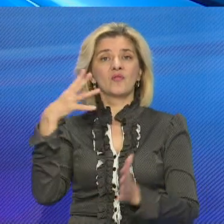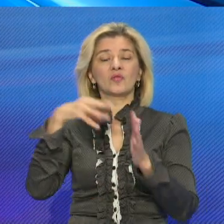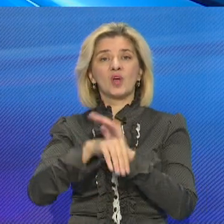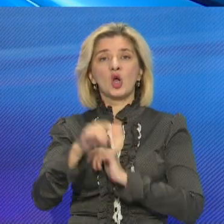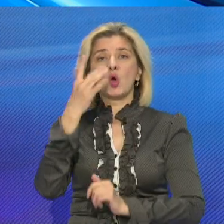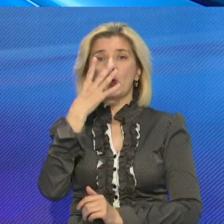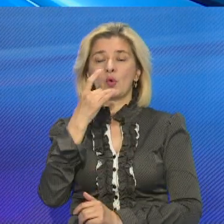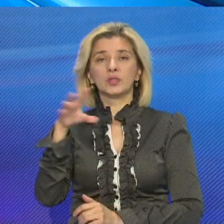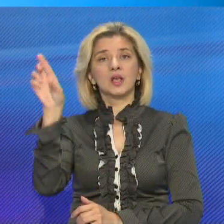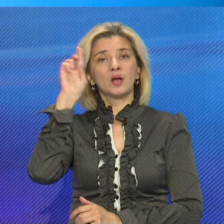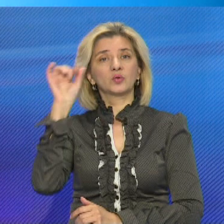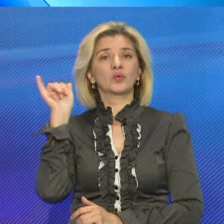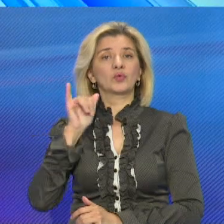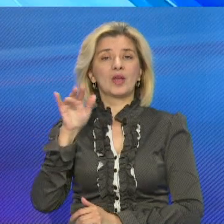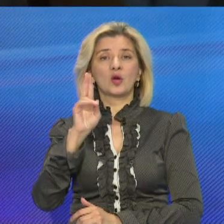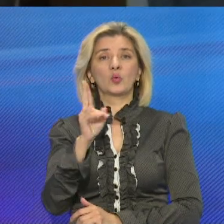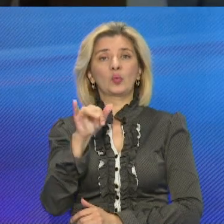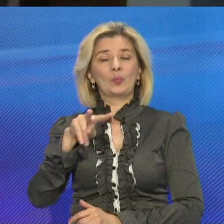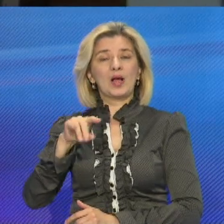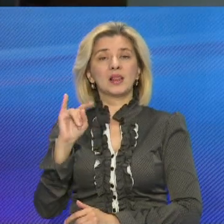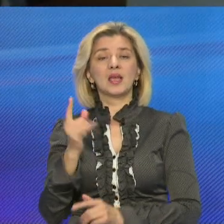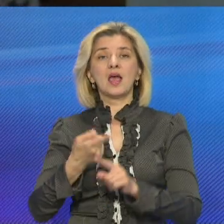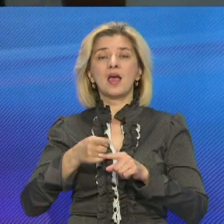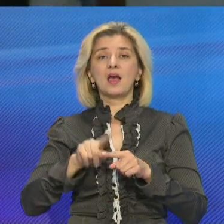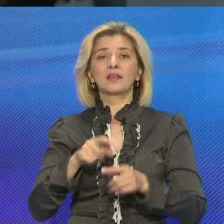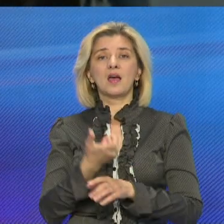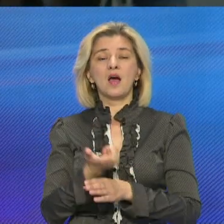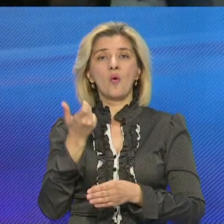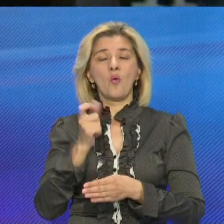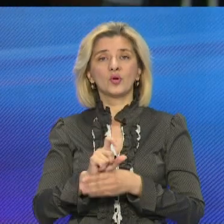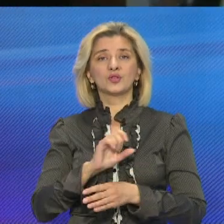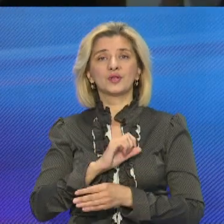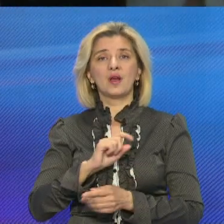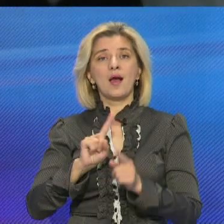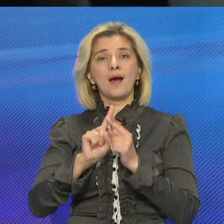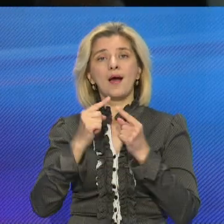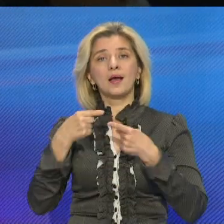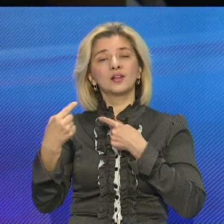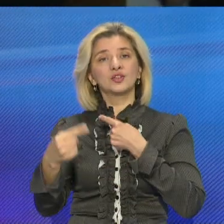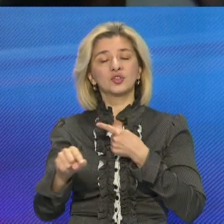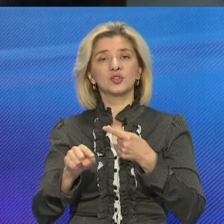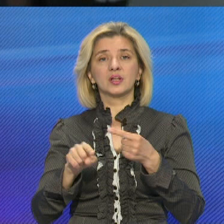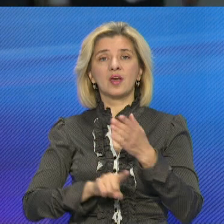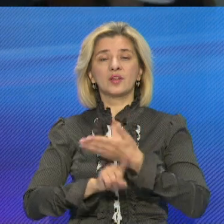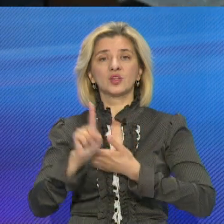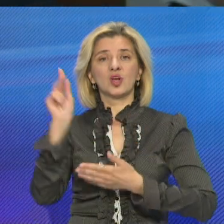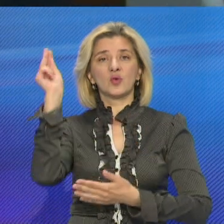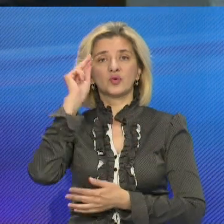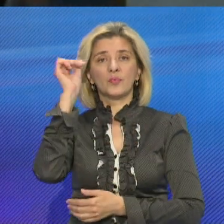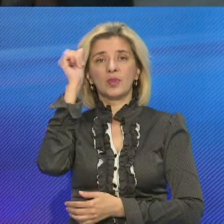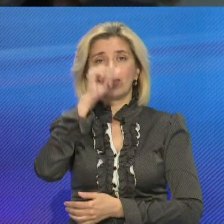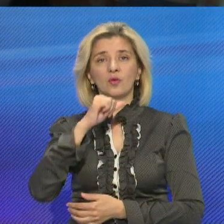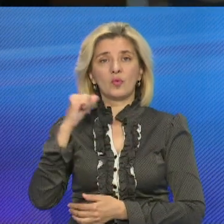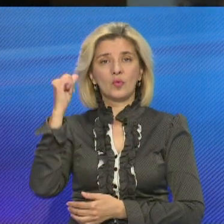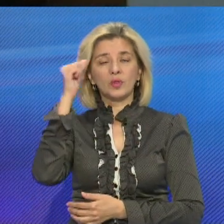імя Янкі Купалы. Это очень отличительное начало учебного года по сравнению